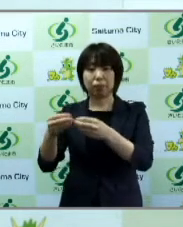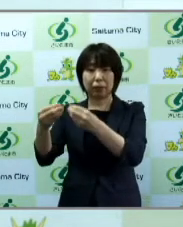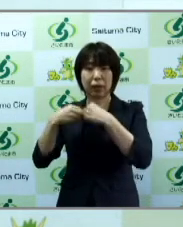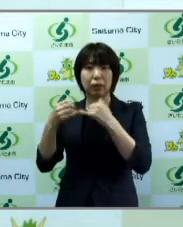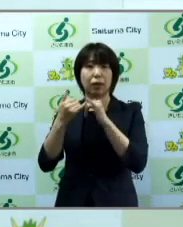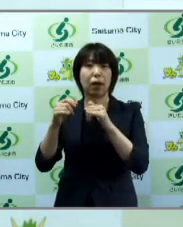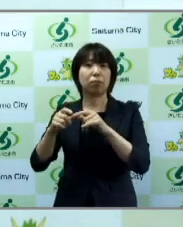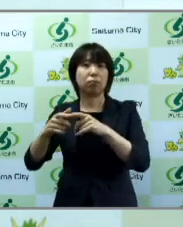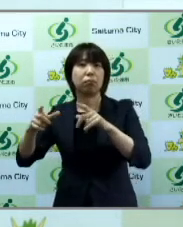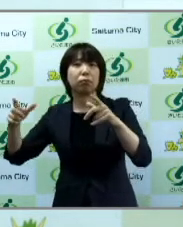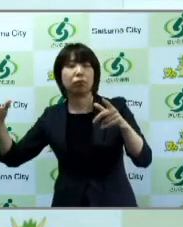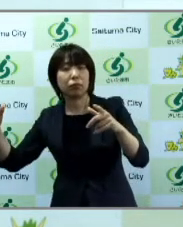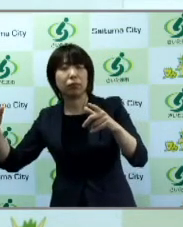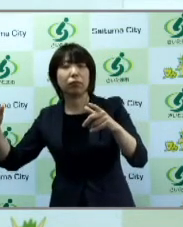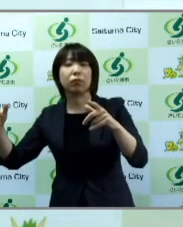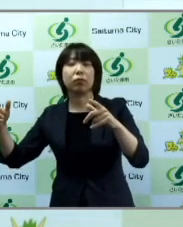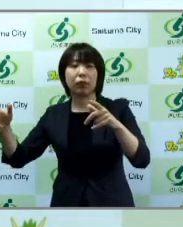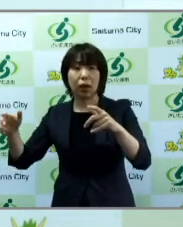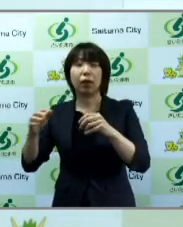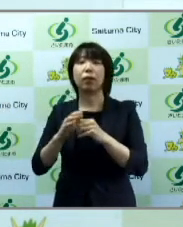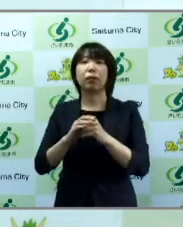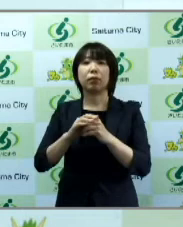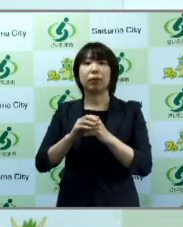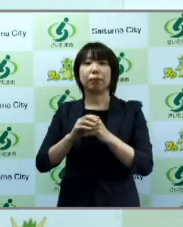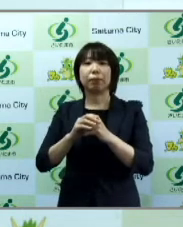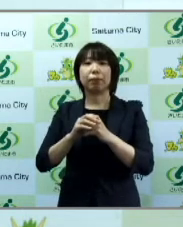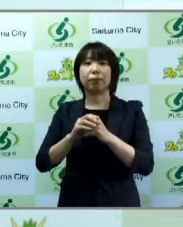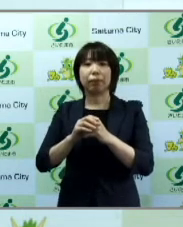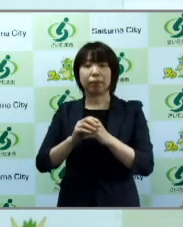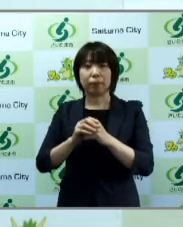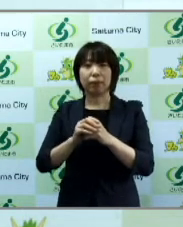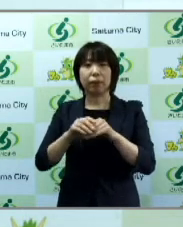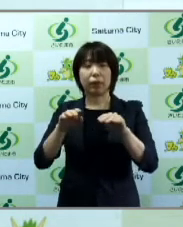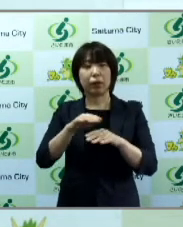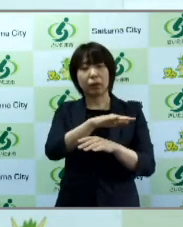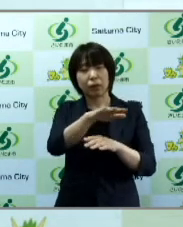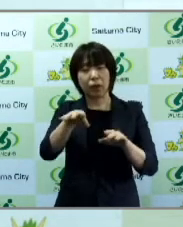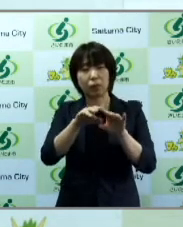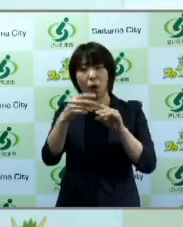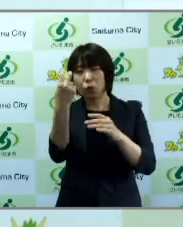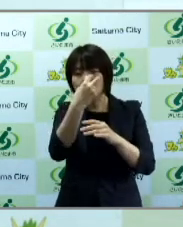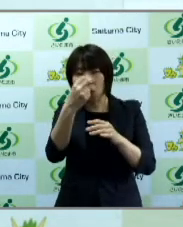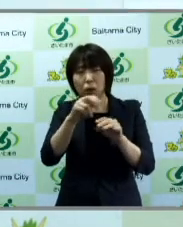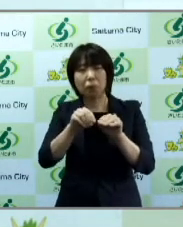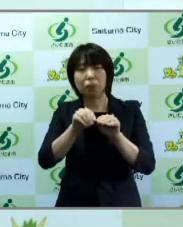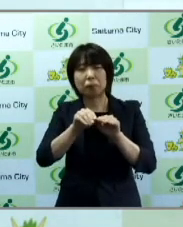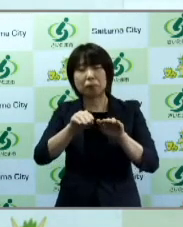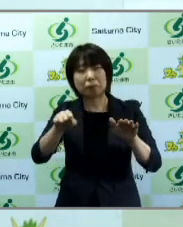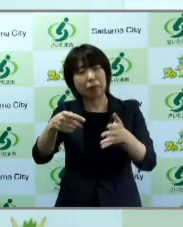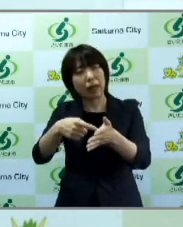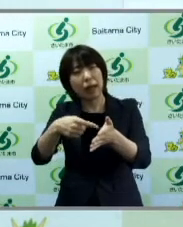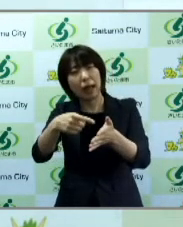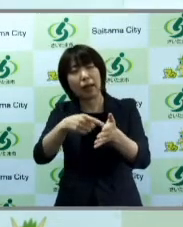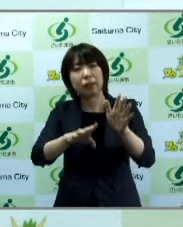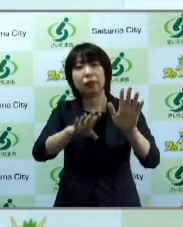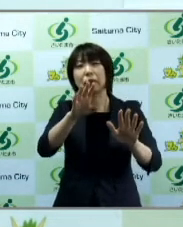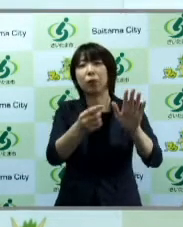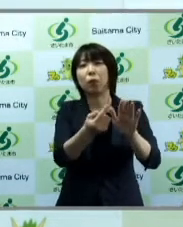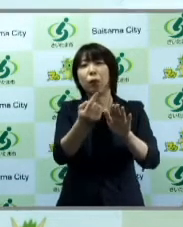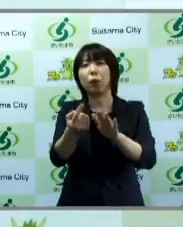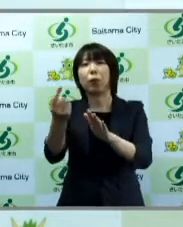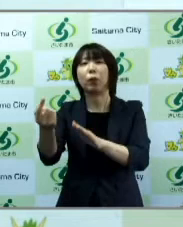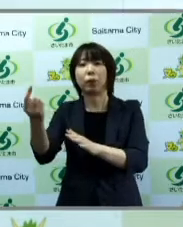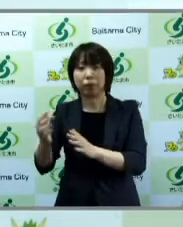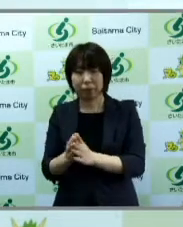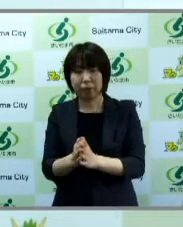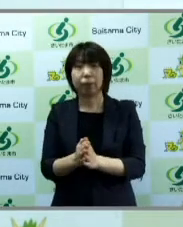の方がもう間に合わないと。で我々も、速報版でいただいて、次の日にこの方はどういう方かっていうのを